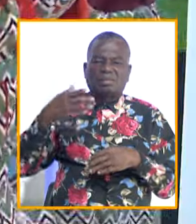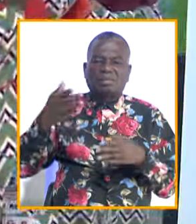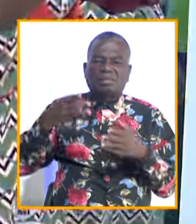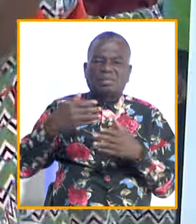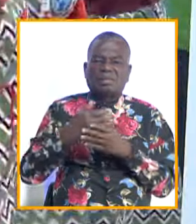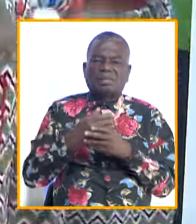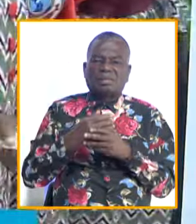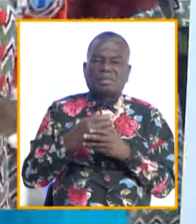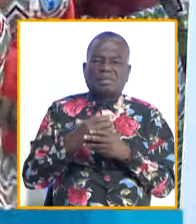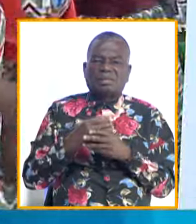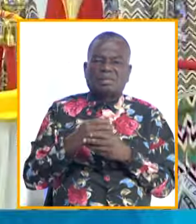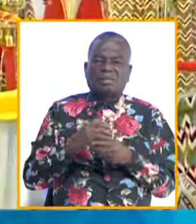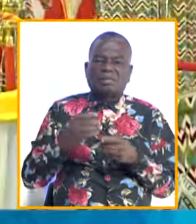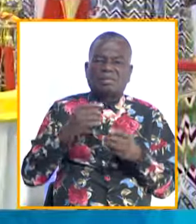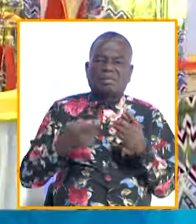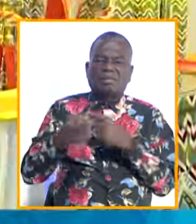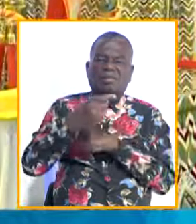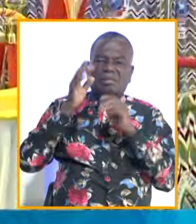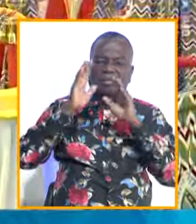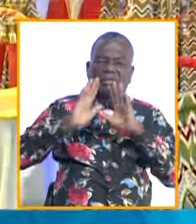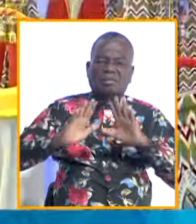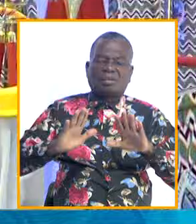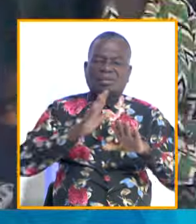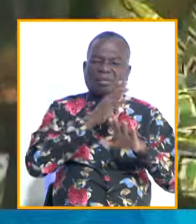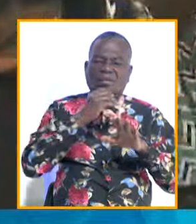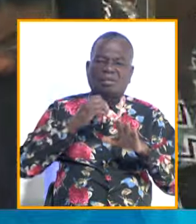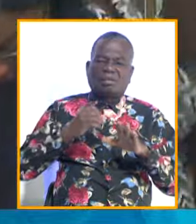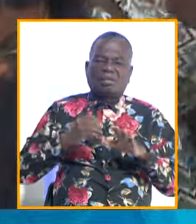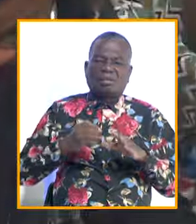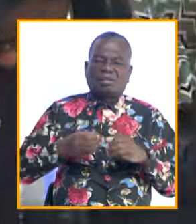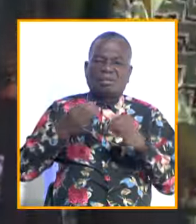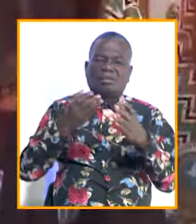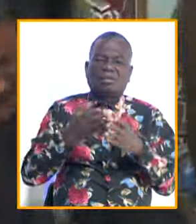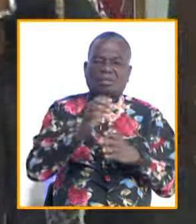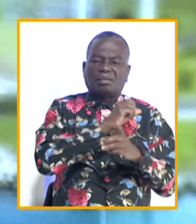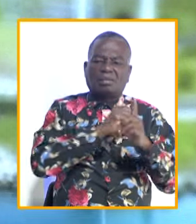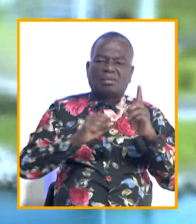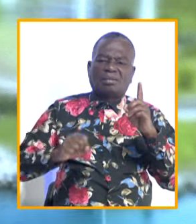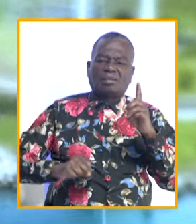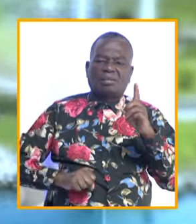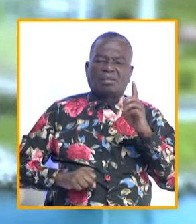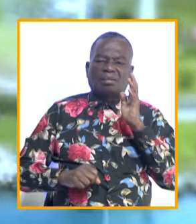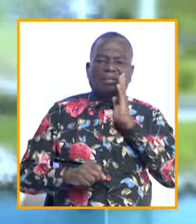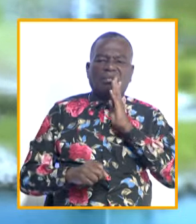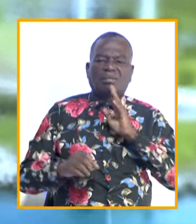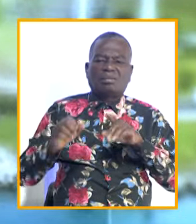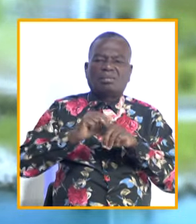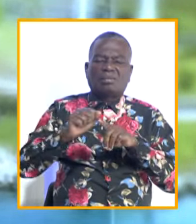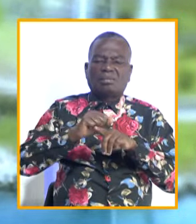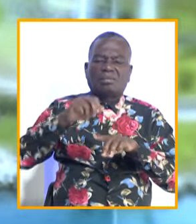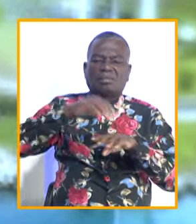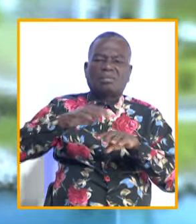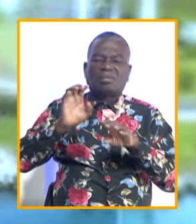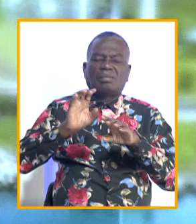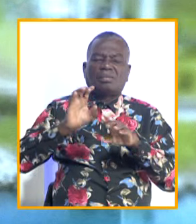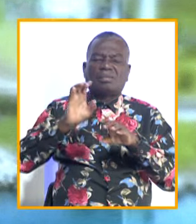Ce nouveau temple se veut havre de paix et un centre de célébration des œuvres du Seigneur. Et l'information sur le